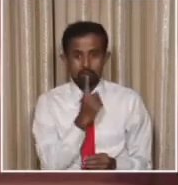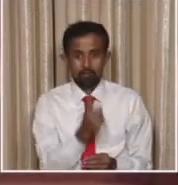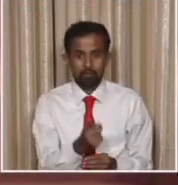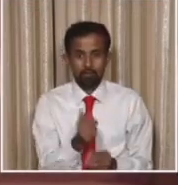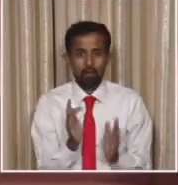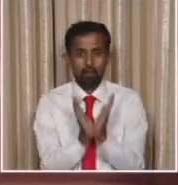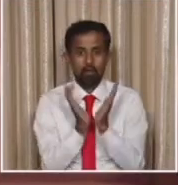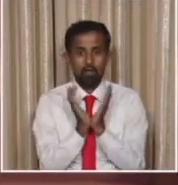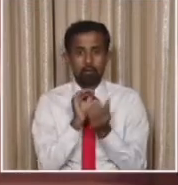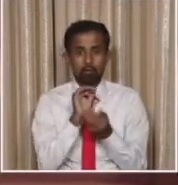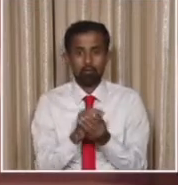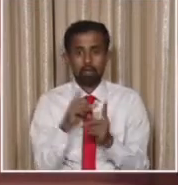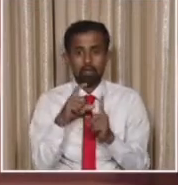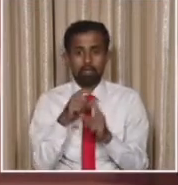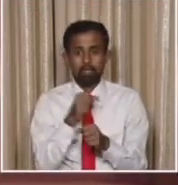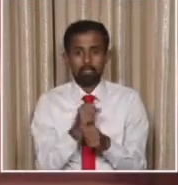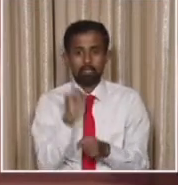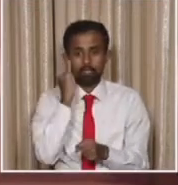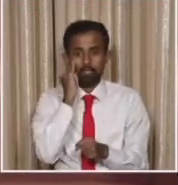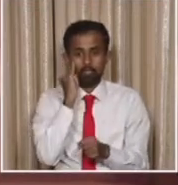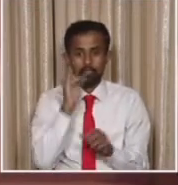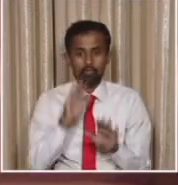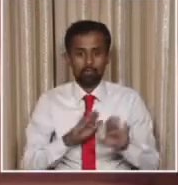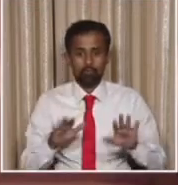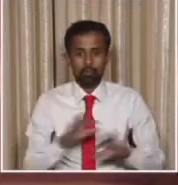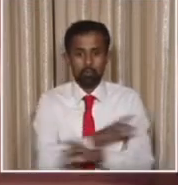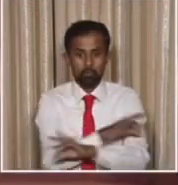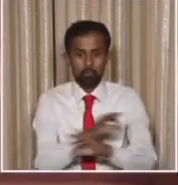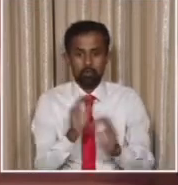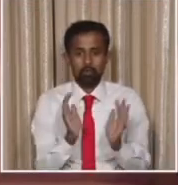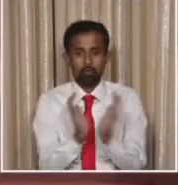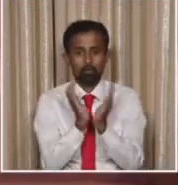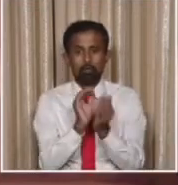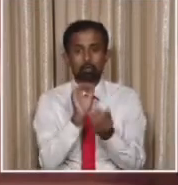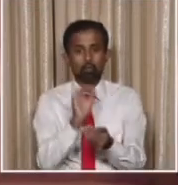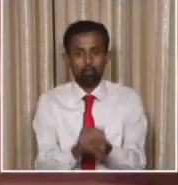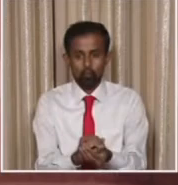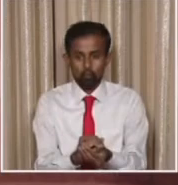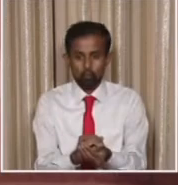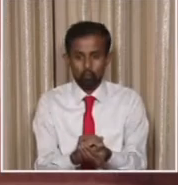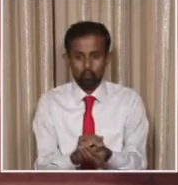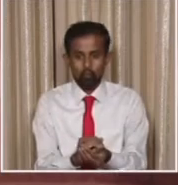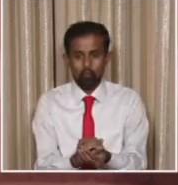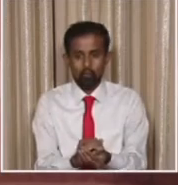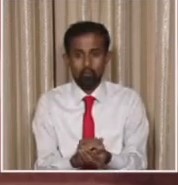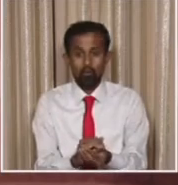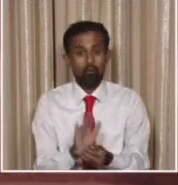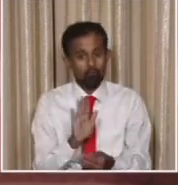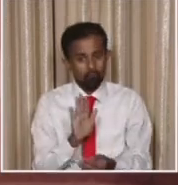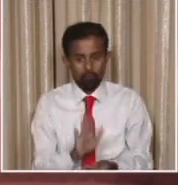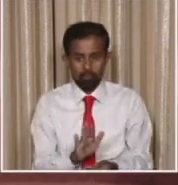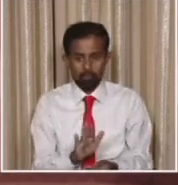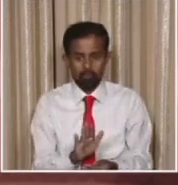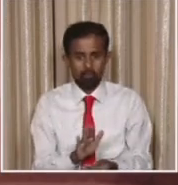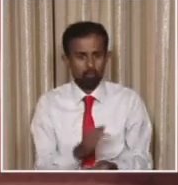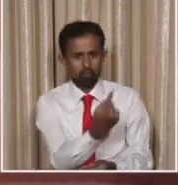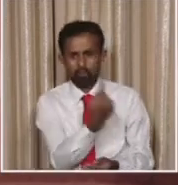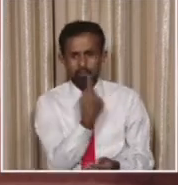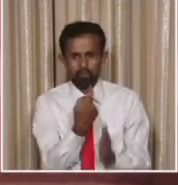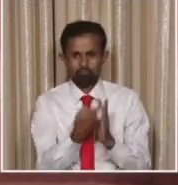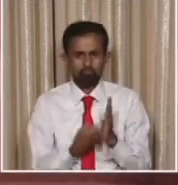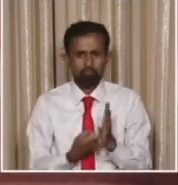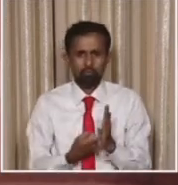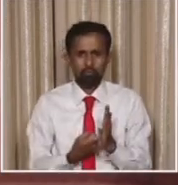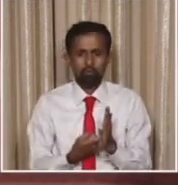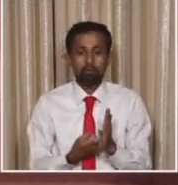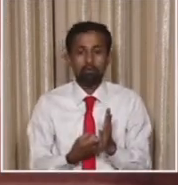වන සංරක්ෂක අධ්‍යක්ෂ ජනරාල්ට කලමනාකරණ සැලැස්මක් වනය රැක ගැනීම සඳහා කරනවා ඇරෙන්නට ඔය රෙගුලාසිවල